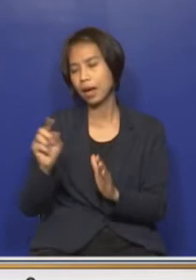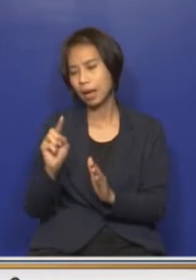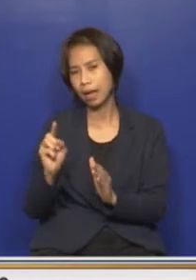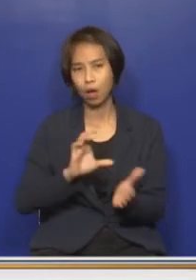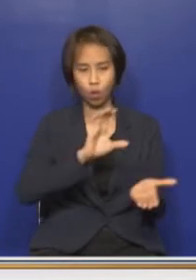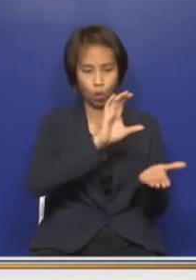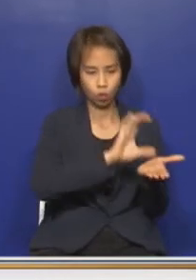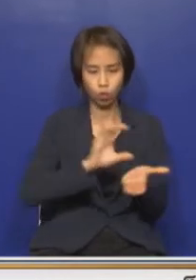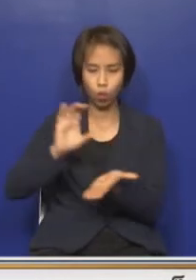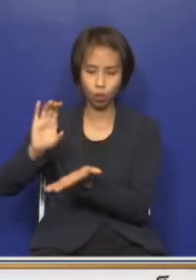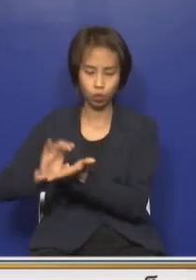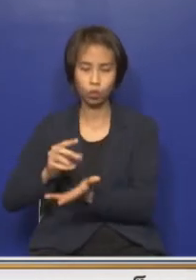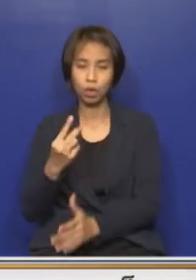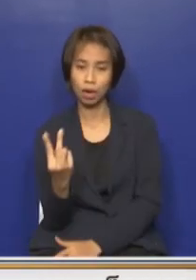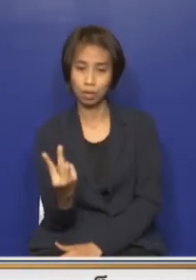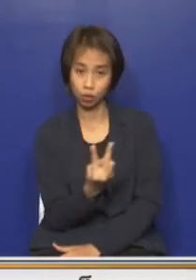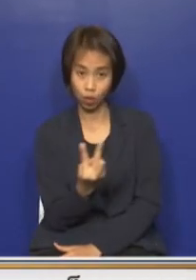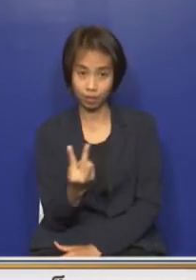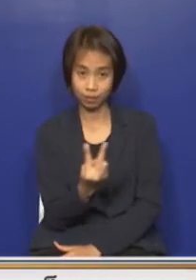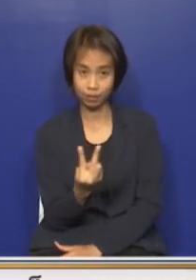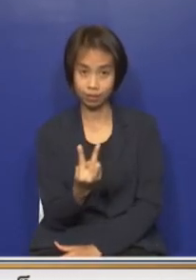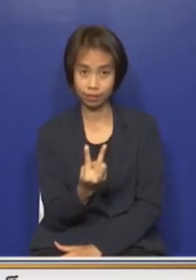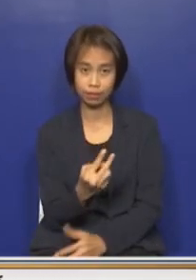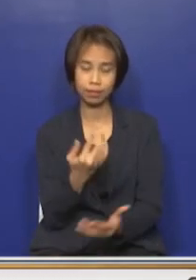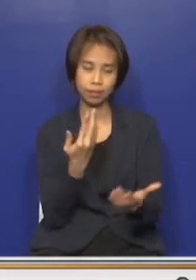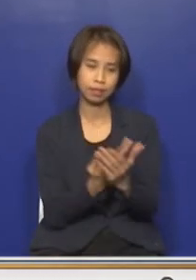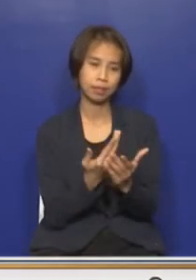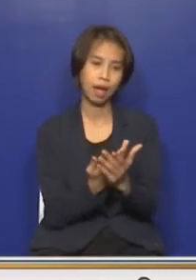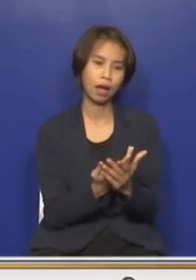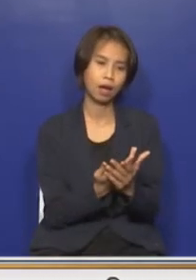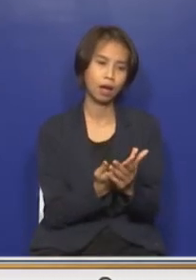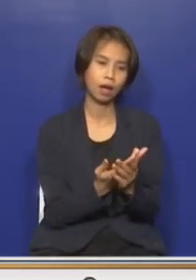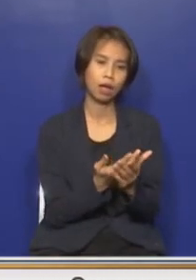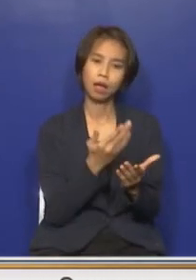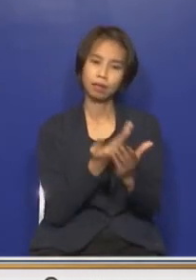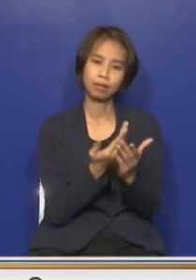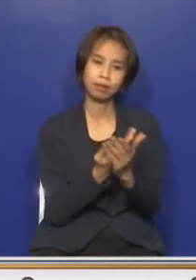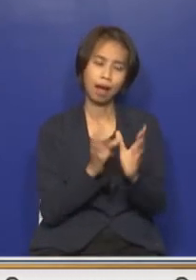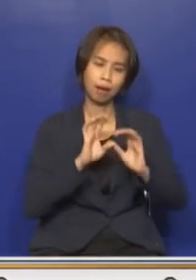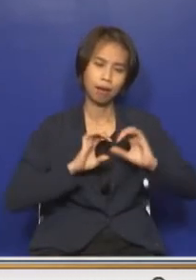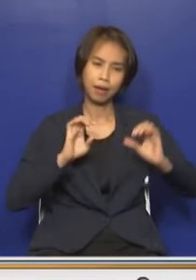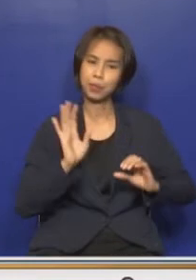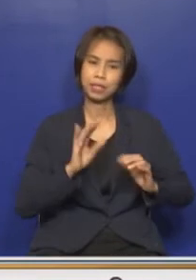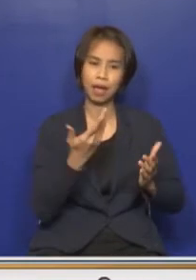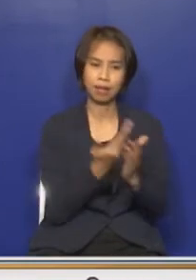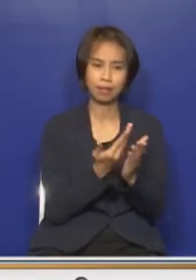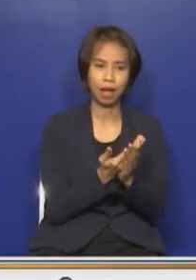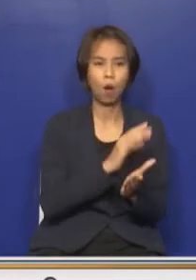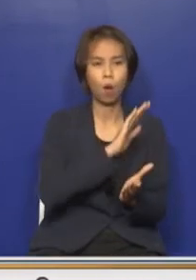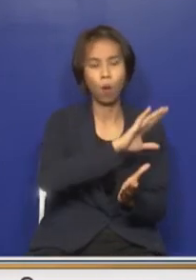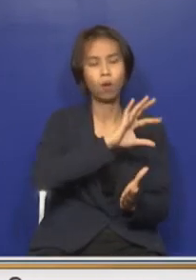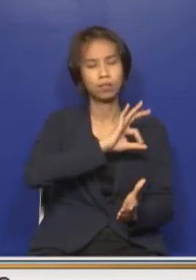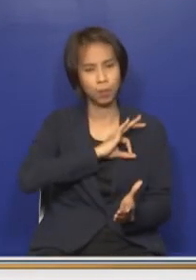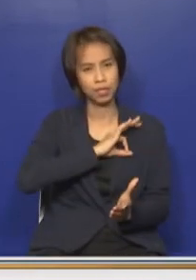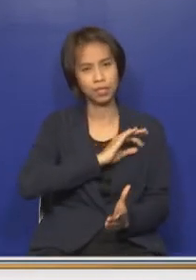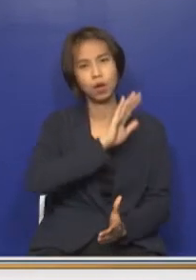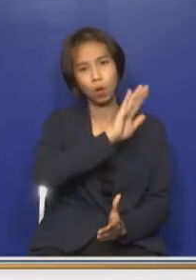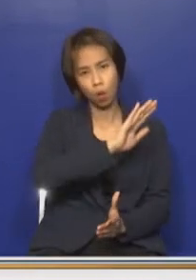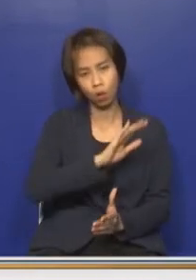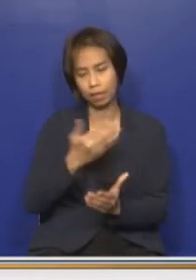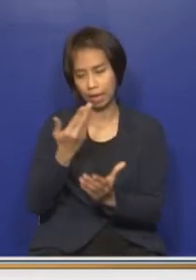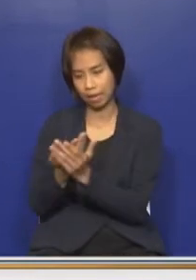ทั้ง2เนี่ยเป็นกองทุนที่เป็นเงินของคนอื่นคือเป็นเงินของสมาชิกกปข.ก็คือข้าราช